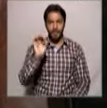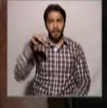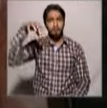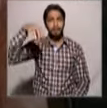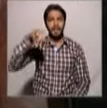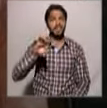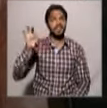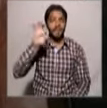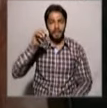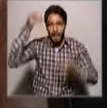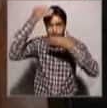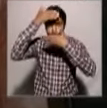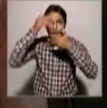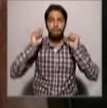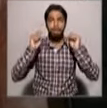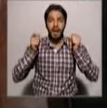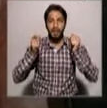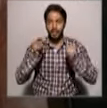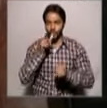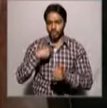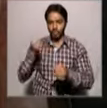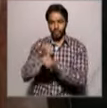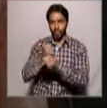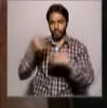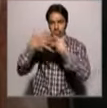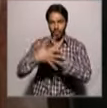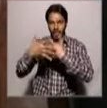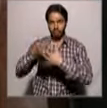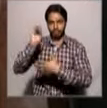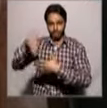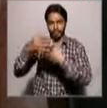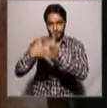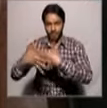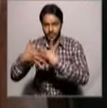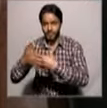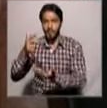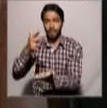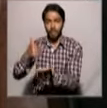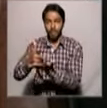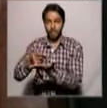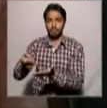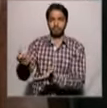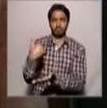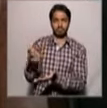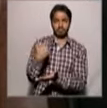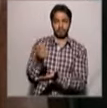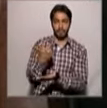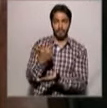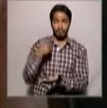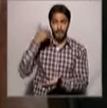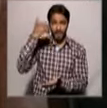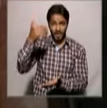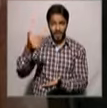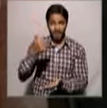مؤسسة عمومية، أحصل على راتبي الشهري، وتقوم الإدارة بعد ذلك بتوزيع استمارة وهي عبارة عن تعويضات